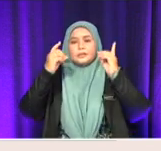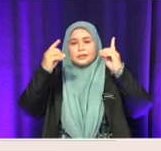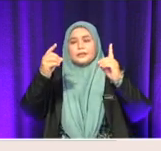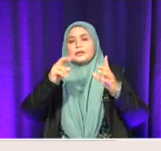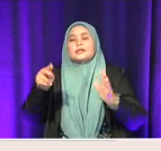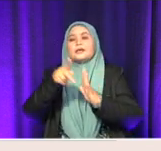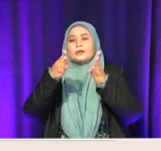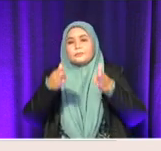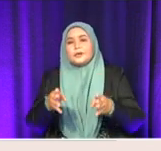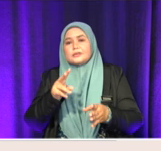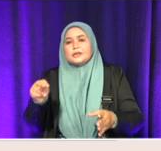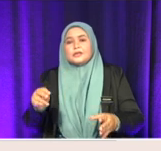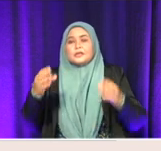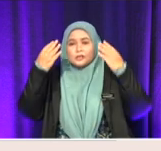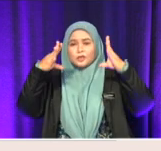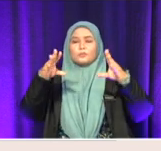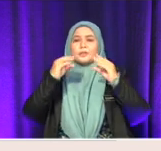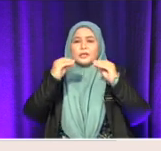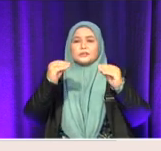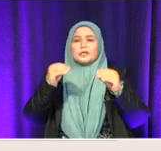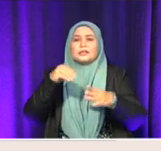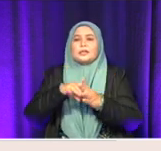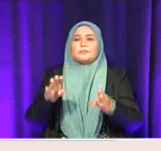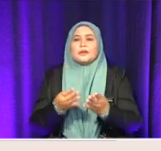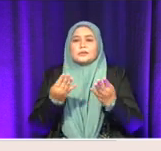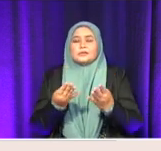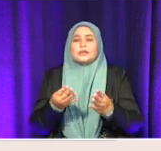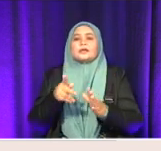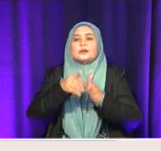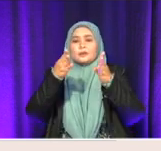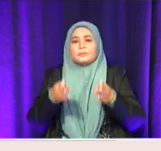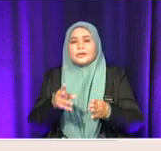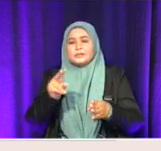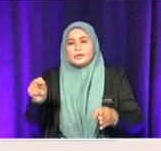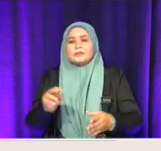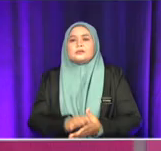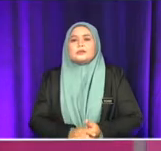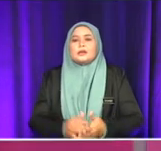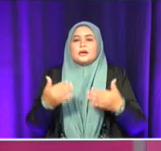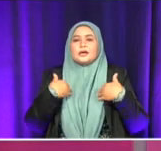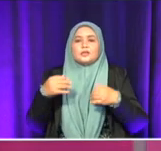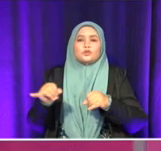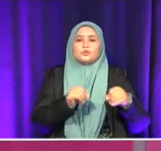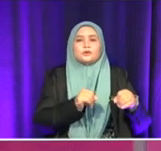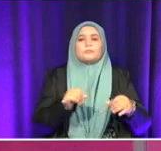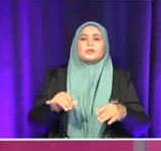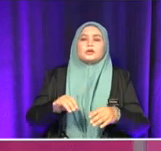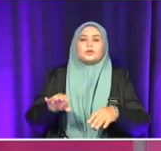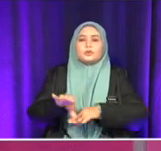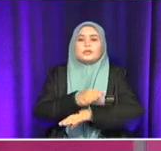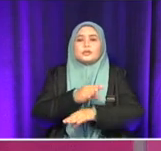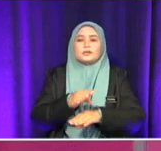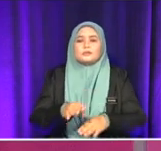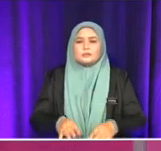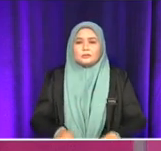kebabsaan Cikgu mengajar dalam bahasa kebangsaan oke Ada juga yang menggunakan dalam